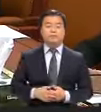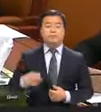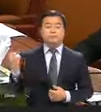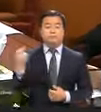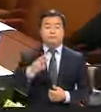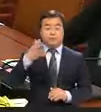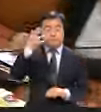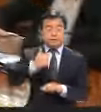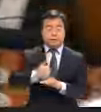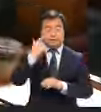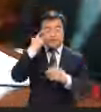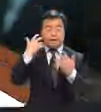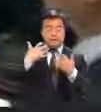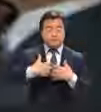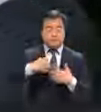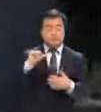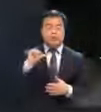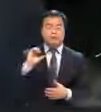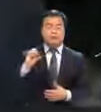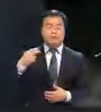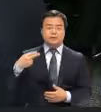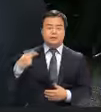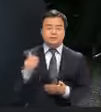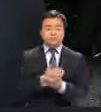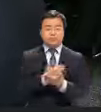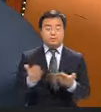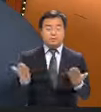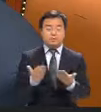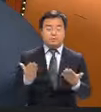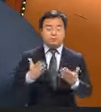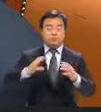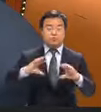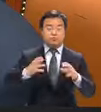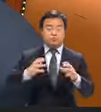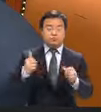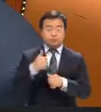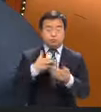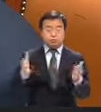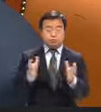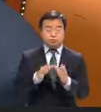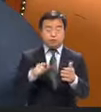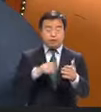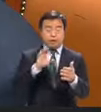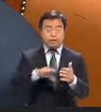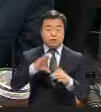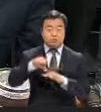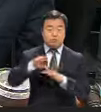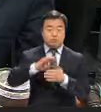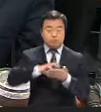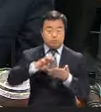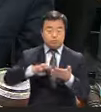최종 합의된 5개 채널 분배안은 국무조정실 산하 주파수 심의위원회에서 의결된 이후